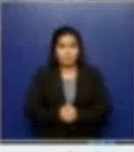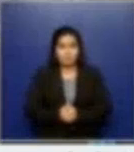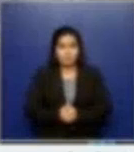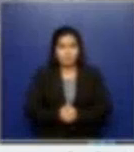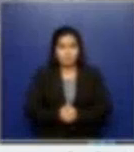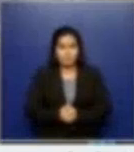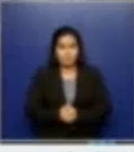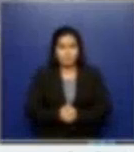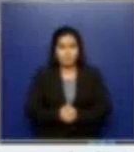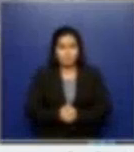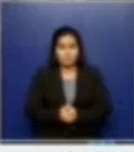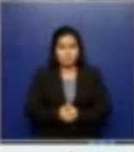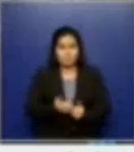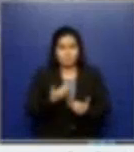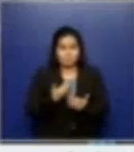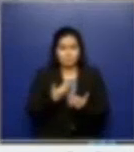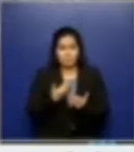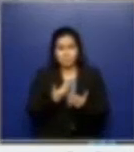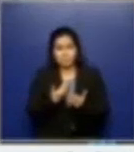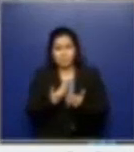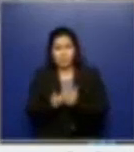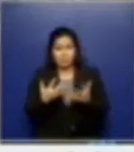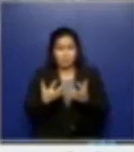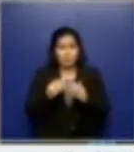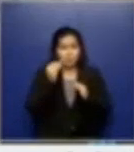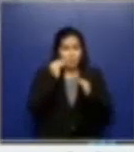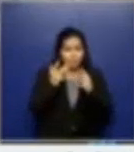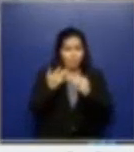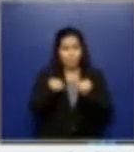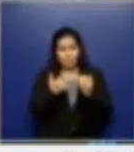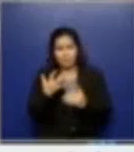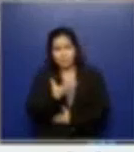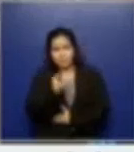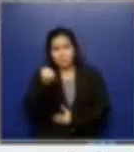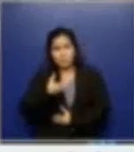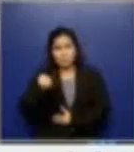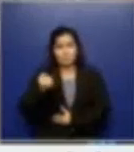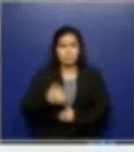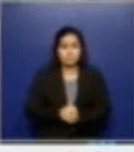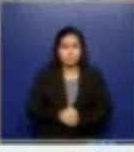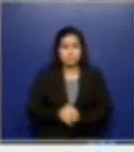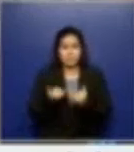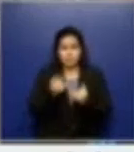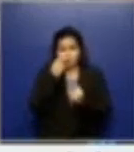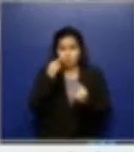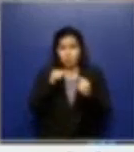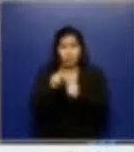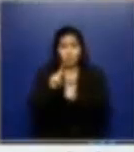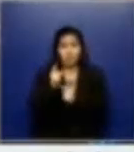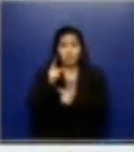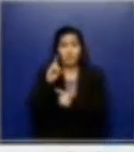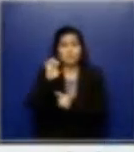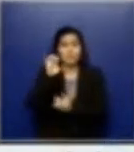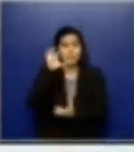ม่มีทรัพย์สินและถูกยึดวันนี้ไปดูที่สำนักงานบังคับคดีก